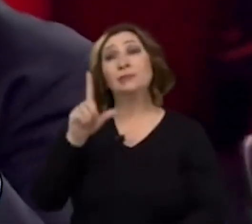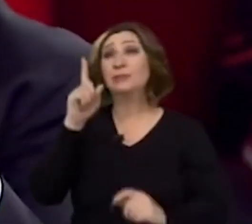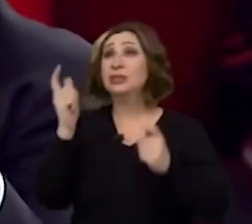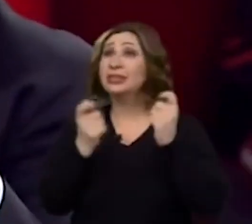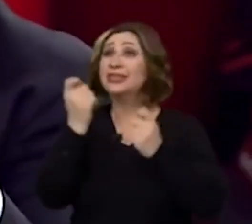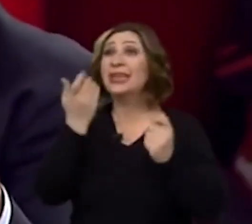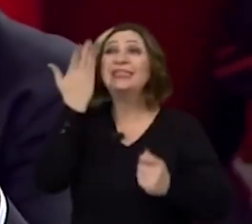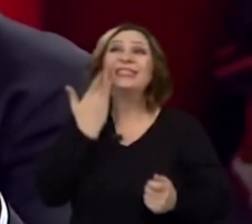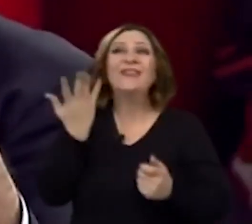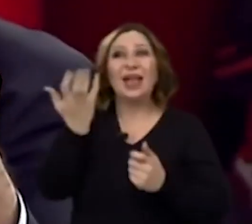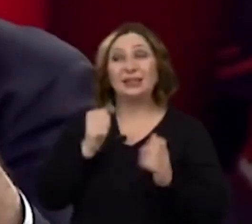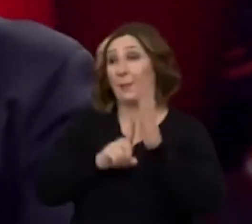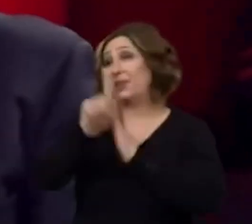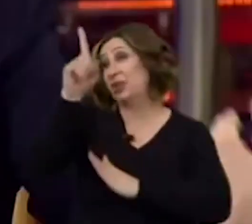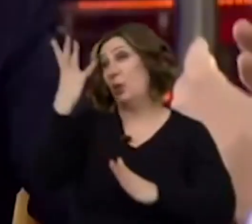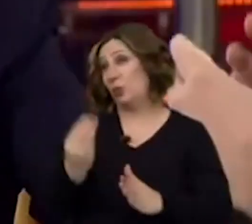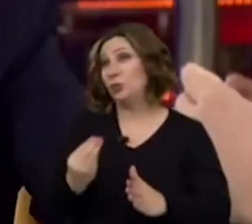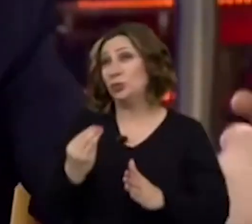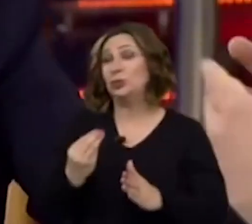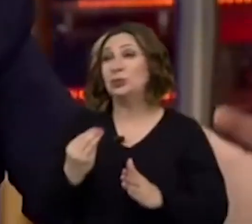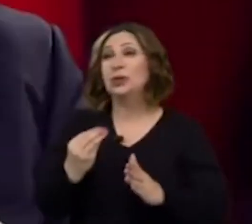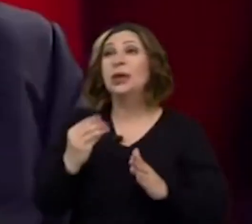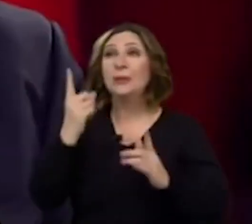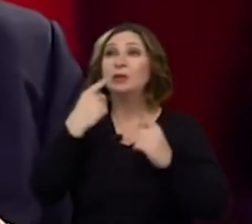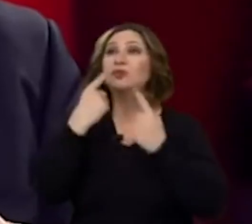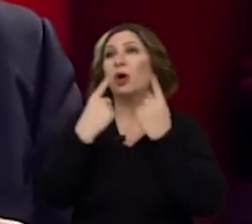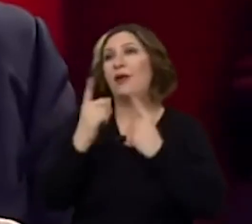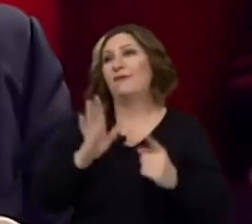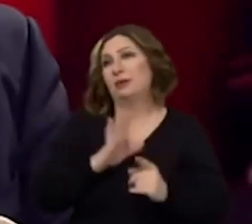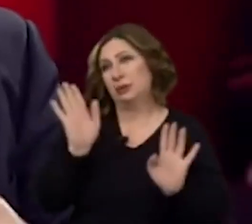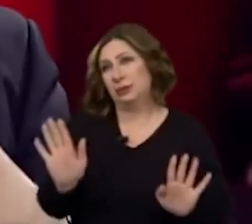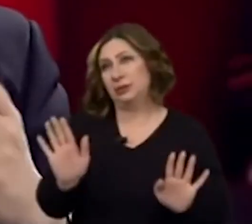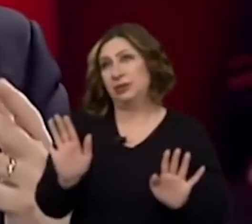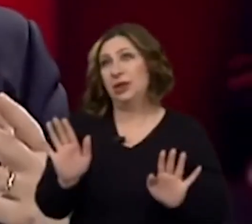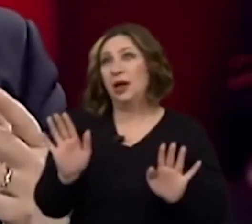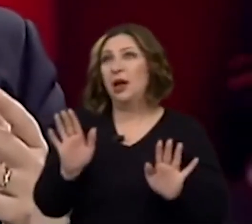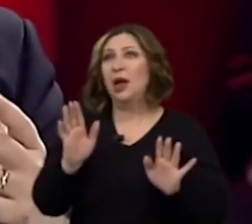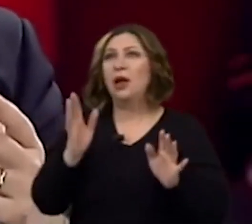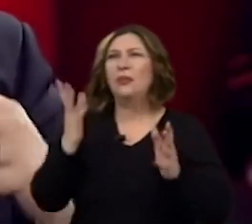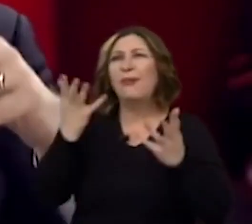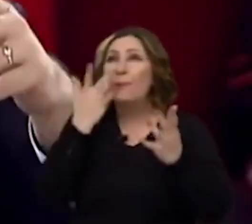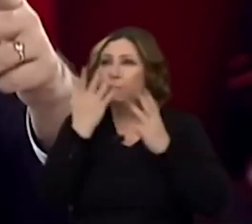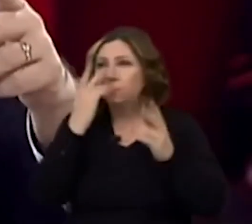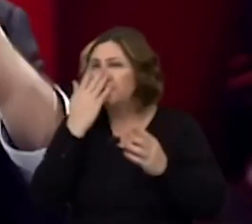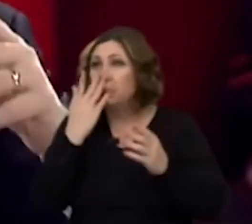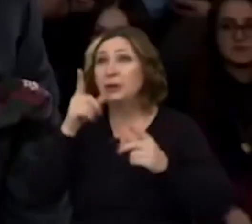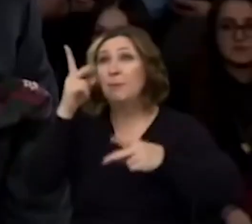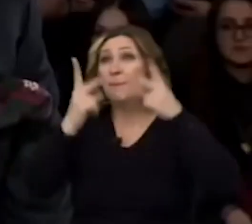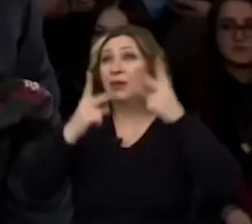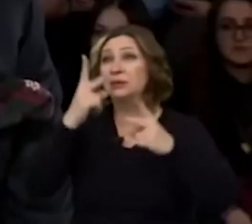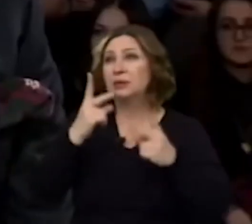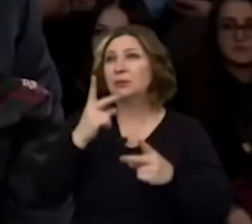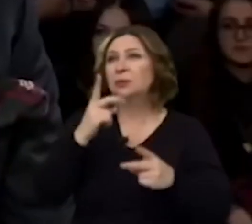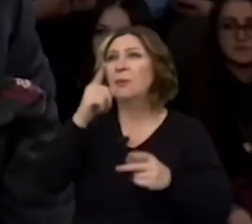yaptığın işten zevk alırsan başarılı olursun. Tabii, aynen. Bir genel söylem vardır. Angarya gelmeyecek. Mesela sana bazen